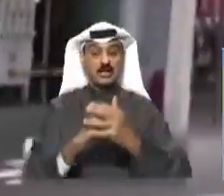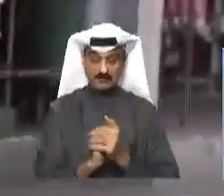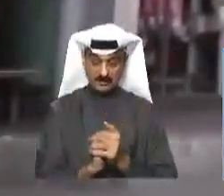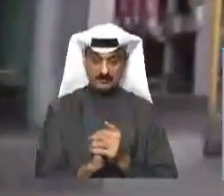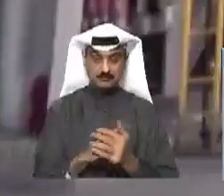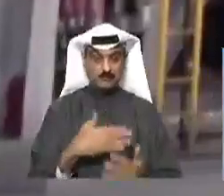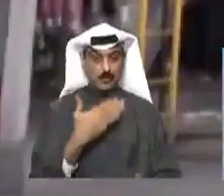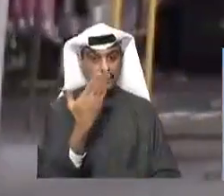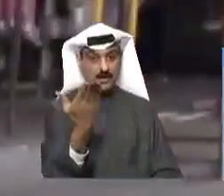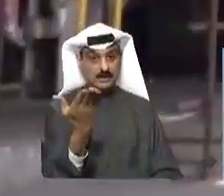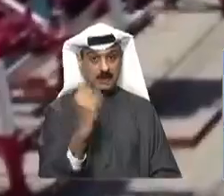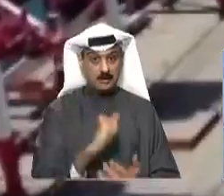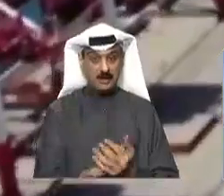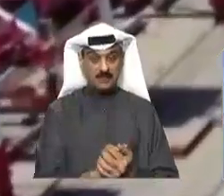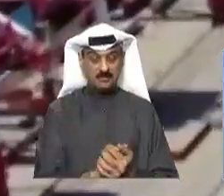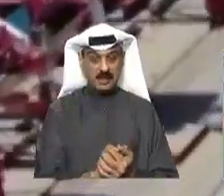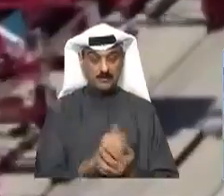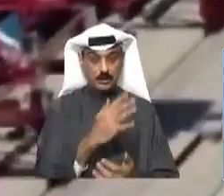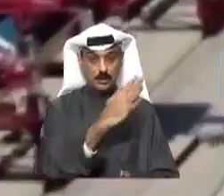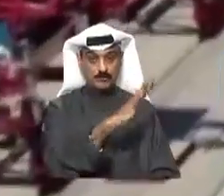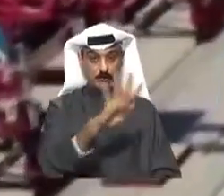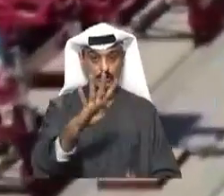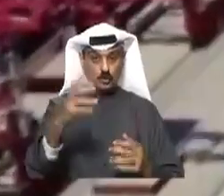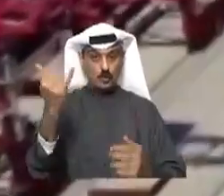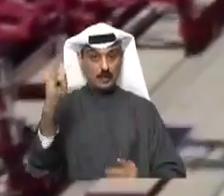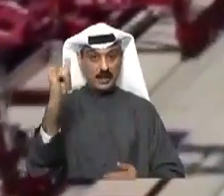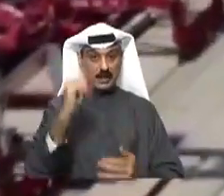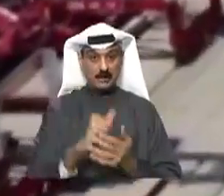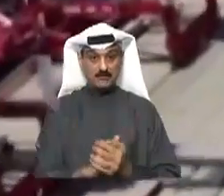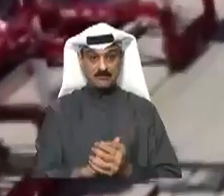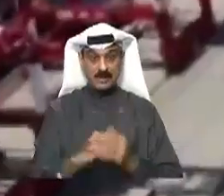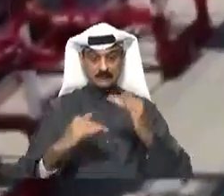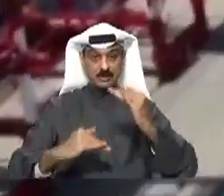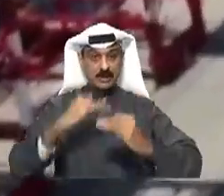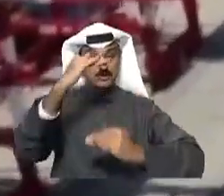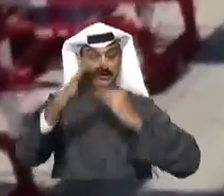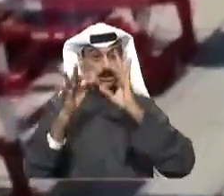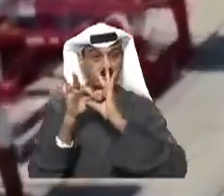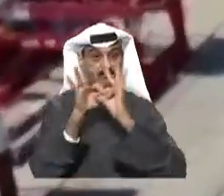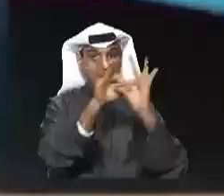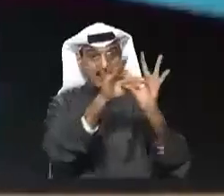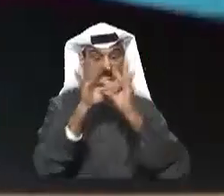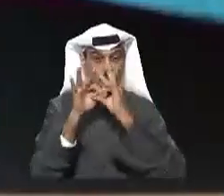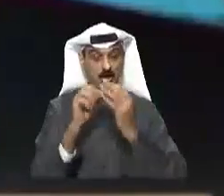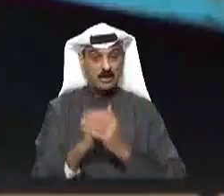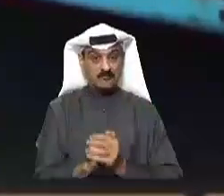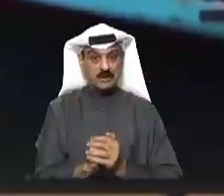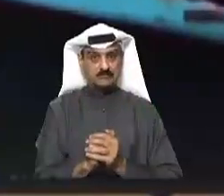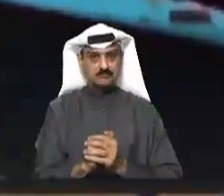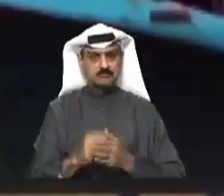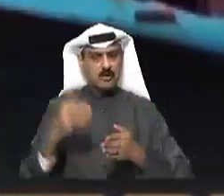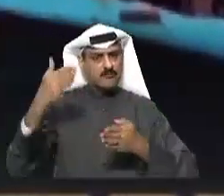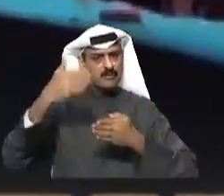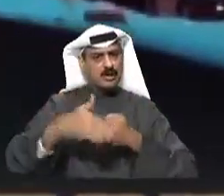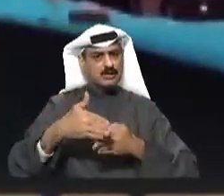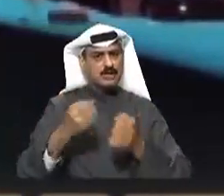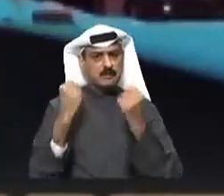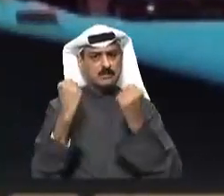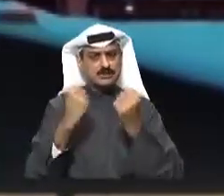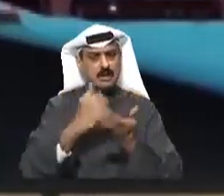وتأمل شعوب المنطقة العربية الارتقاء بمستويات التعاون عبر إزالة أي عوائق تجارية